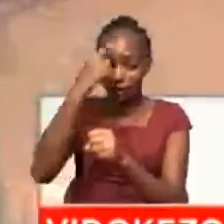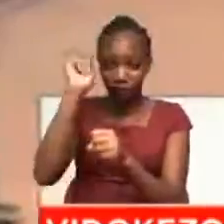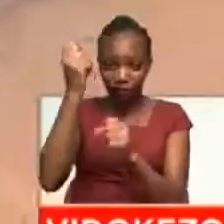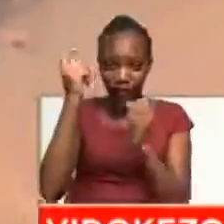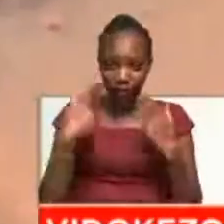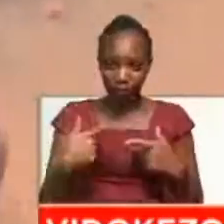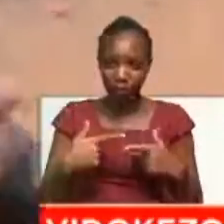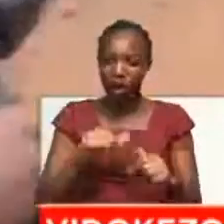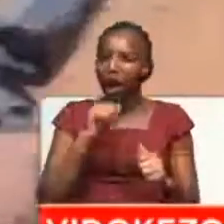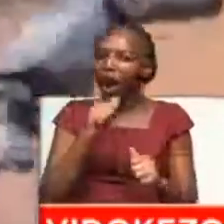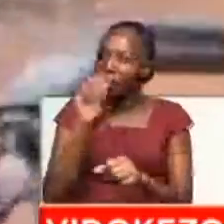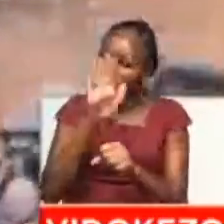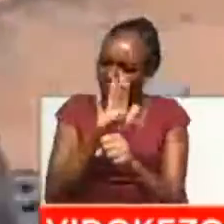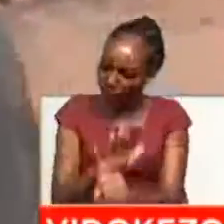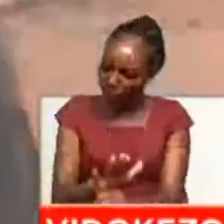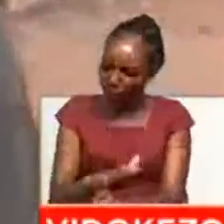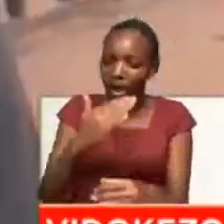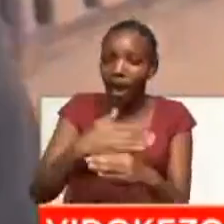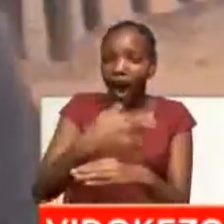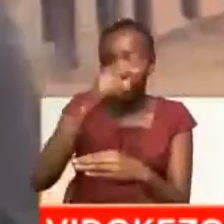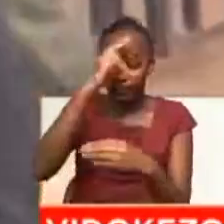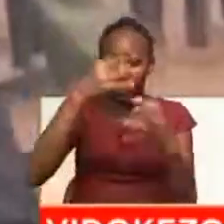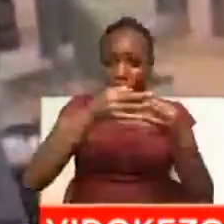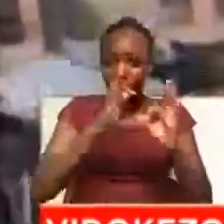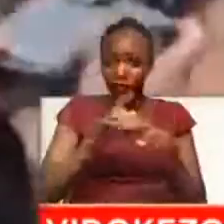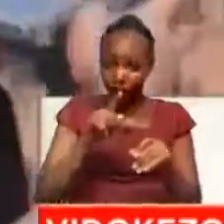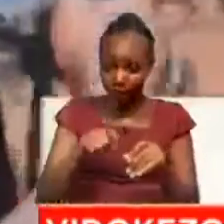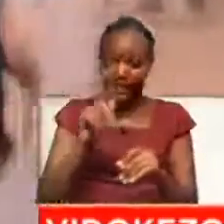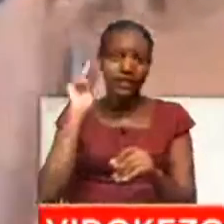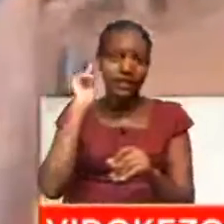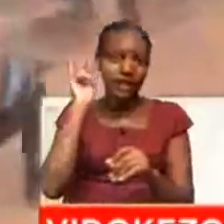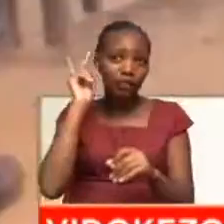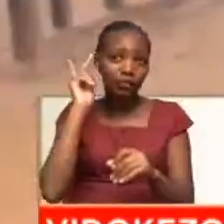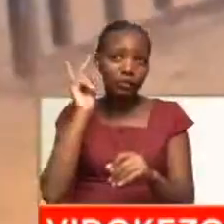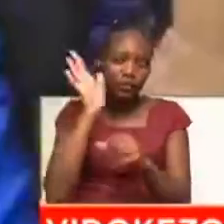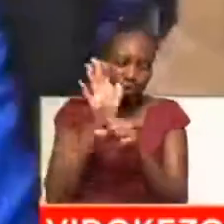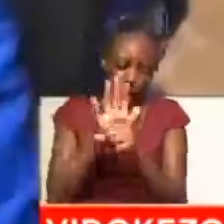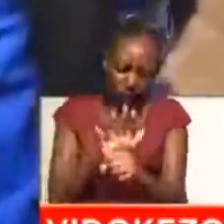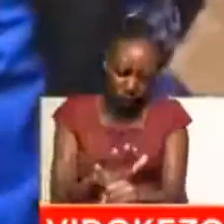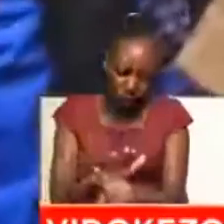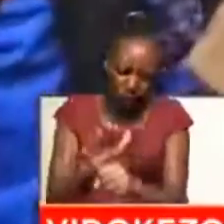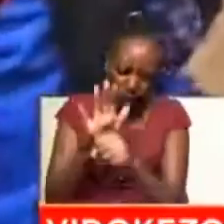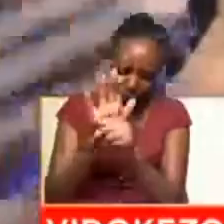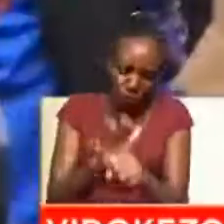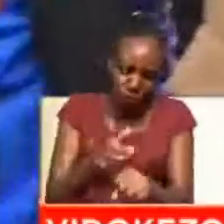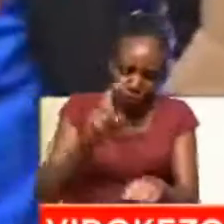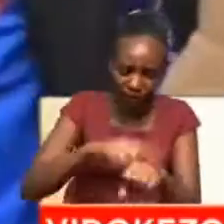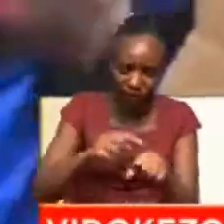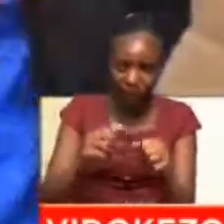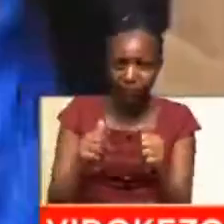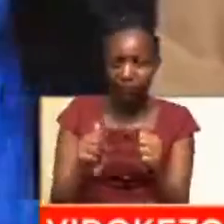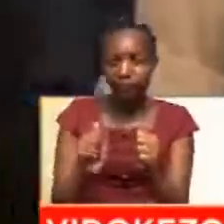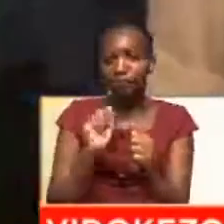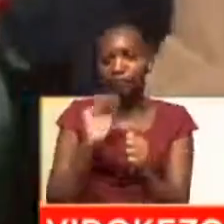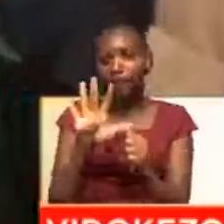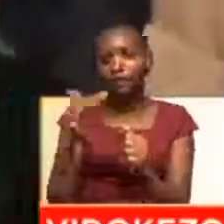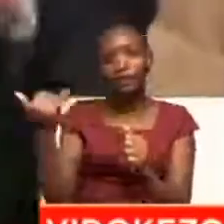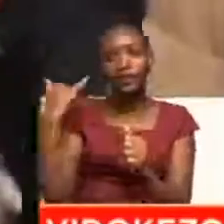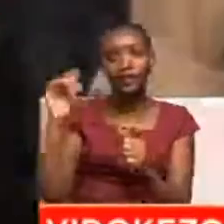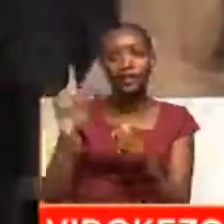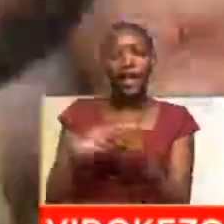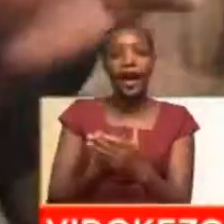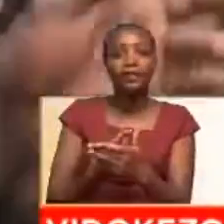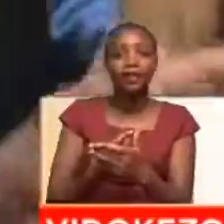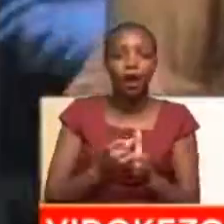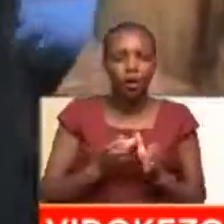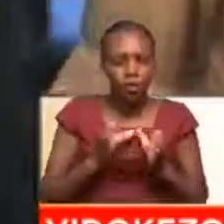kuwadhulumu. Hii ni baada ya maafisa wa polisi kaunti hii ya Kisii kutumia nguvu mwendo wa saa 11 jioni jana kuwalazimisha wakazi